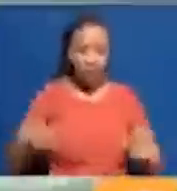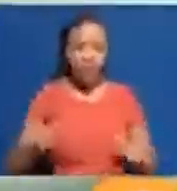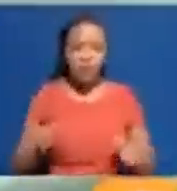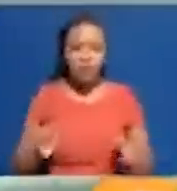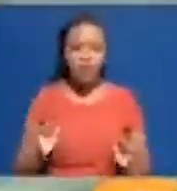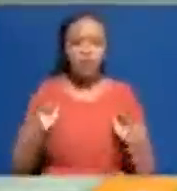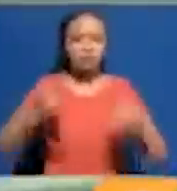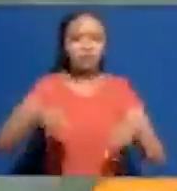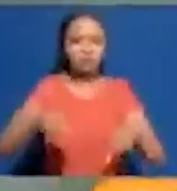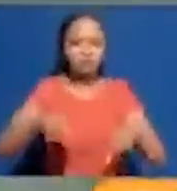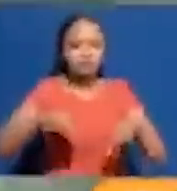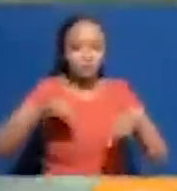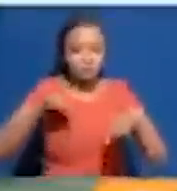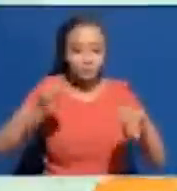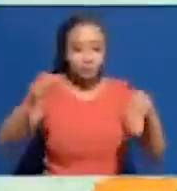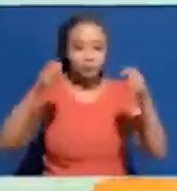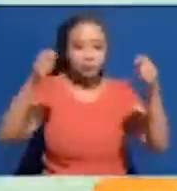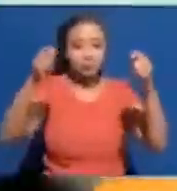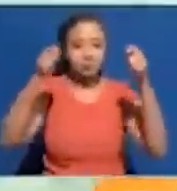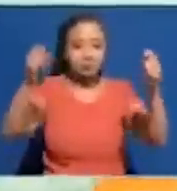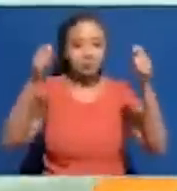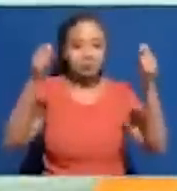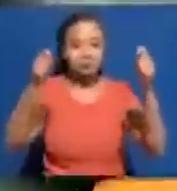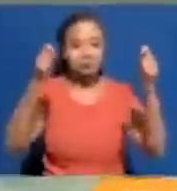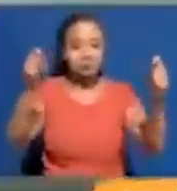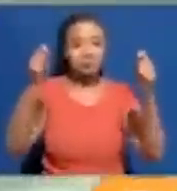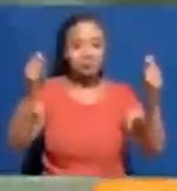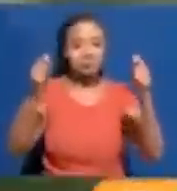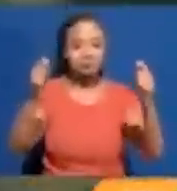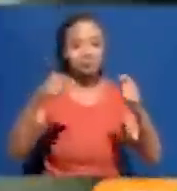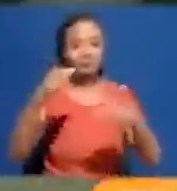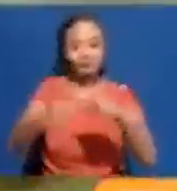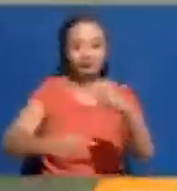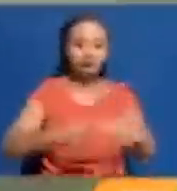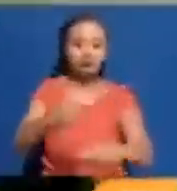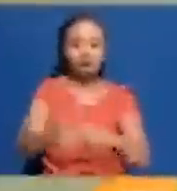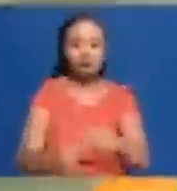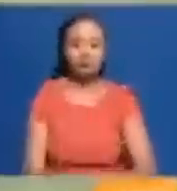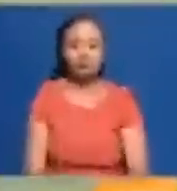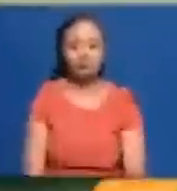administration in coming days. Martin Munene, Citizen TV.